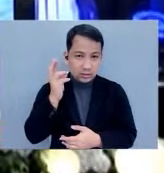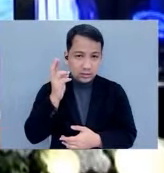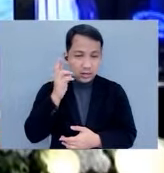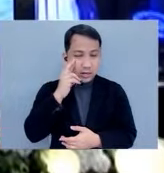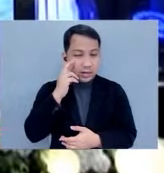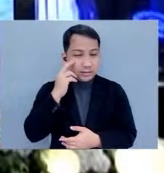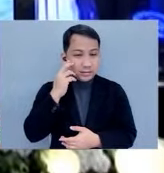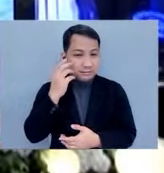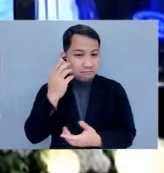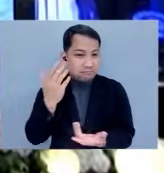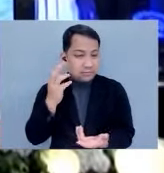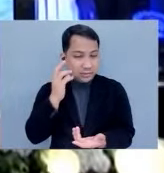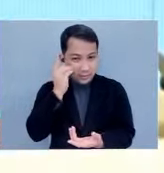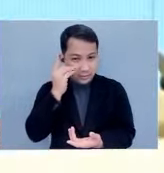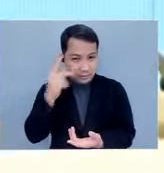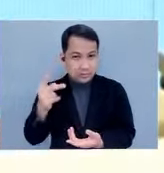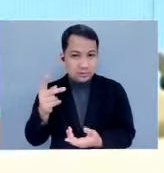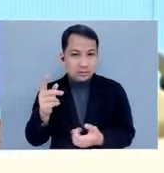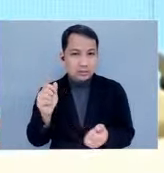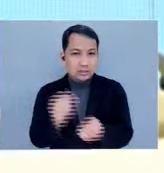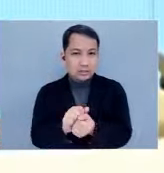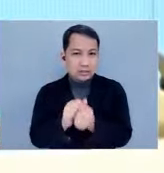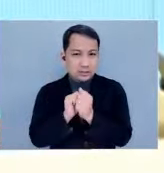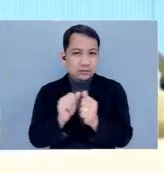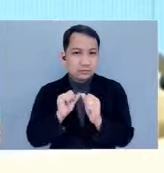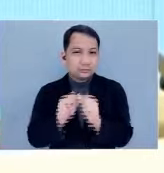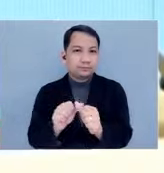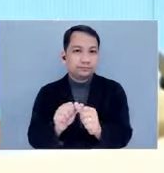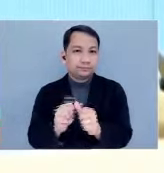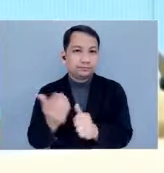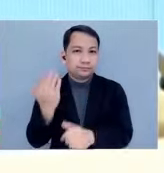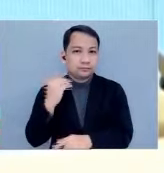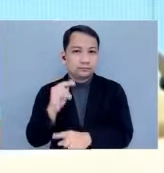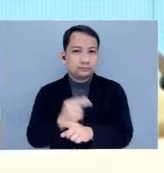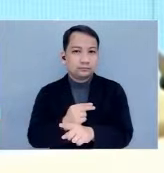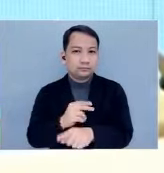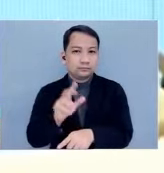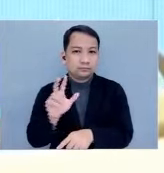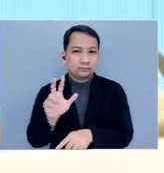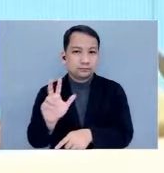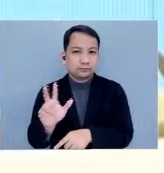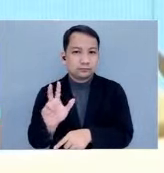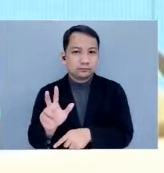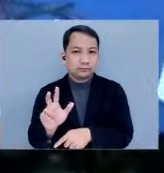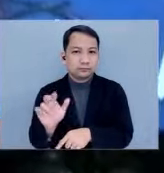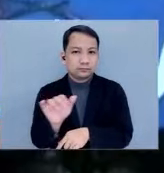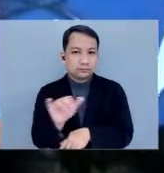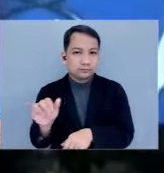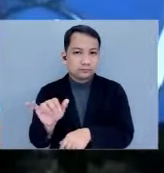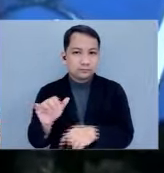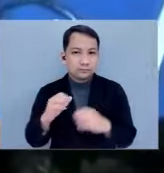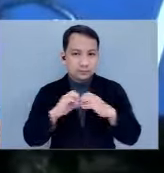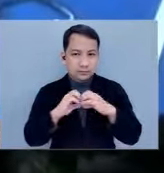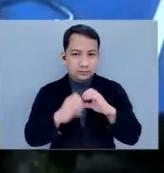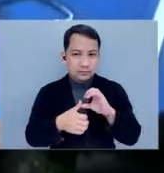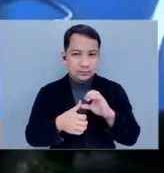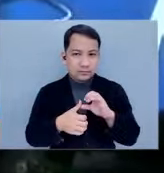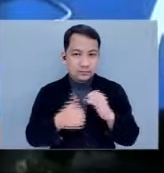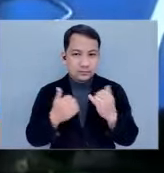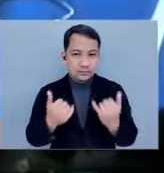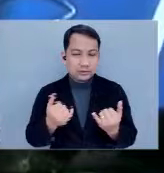sa kanyang isipan ang kanilang pinagsamahan last November 13 nang kumpirmahin nila ang kanilang breakup. Pero hanggang